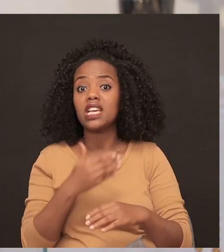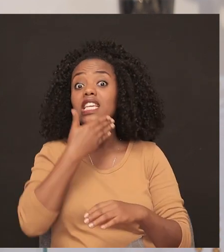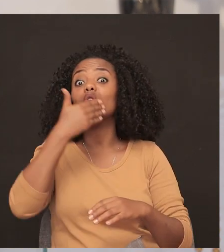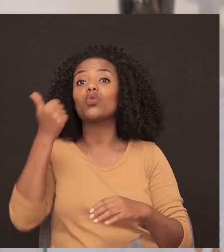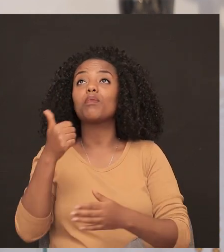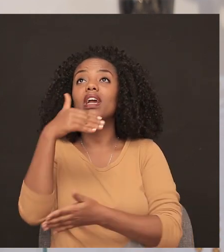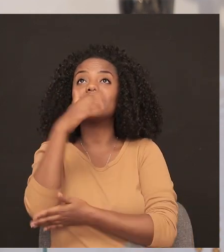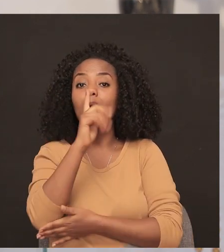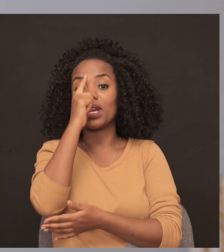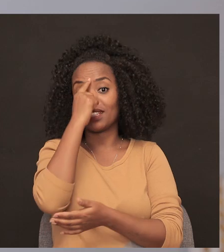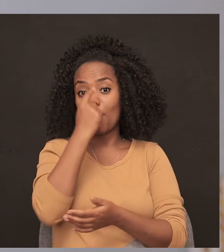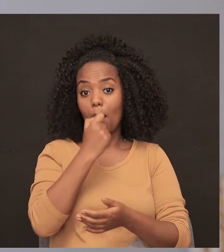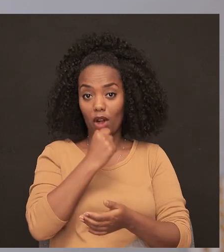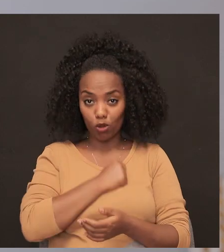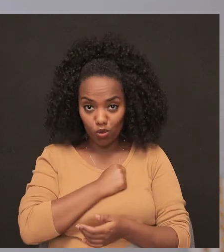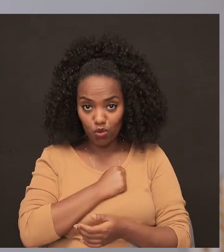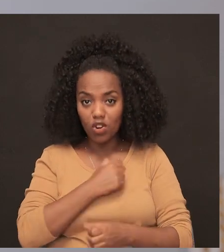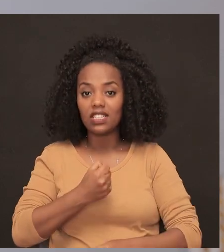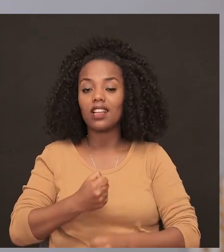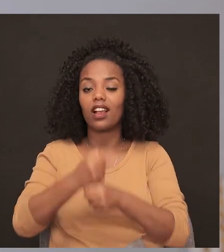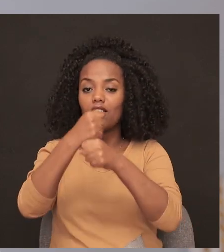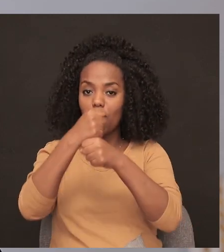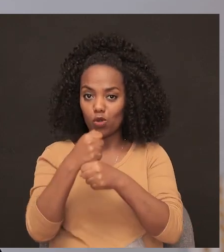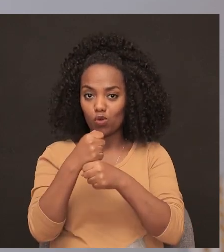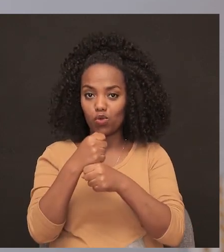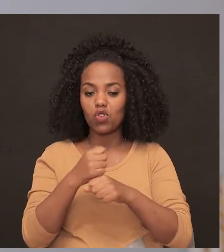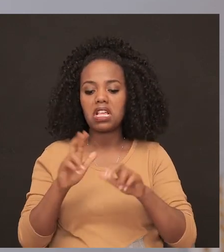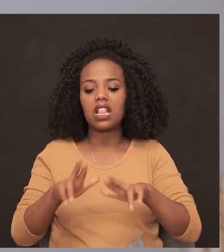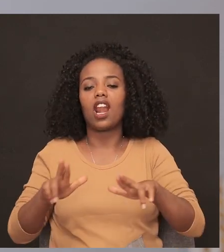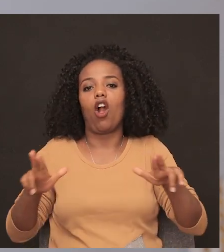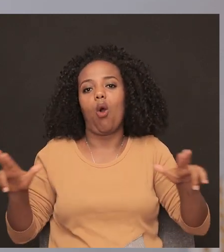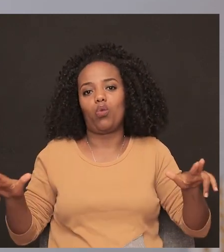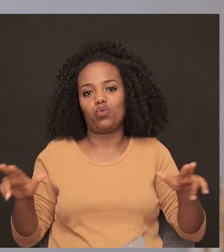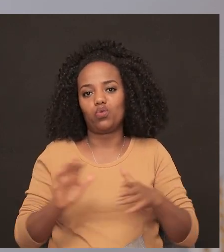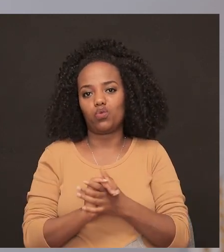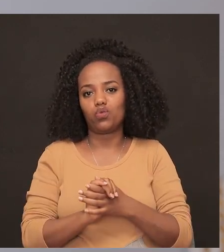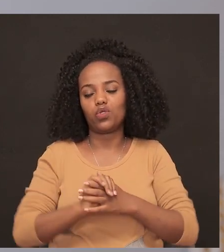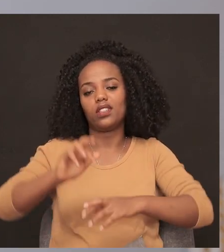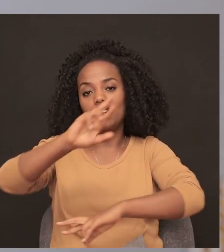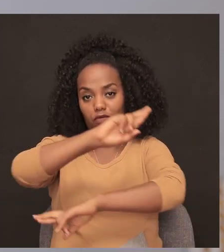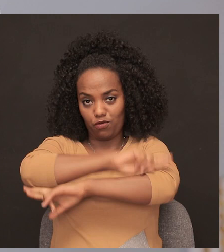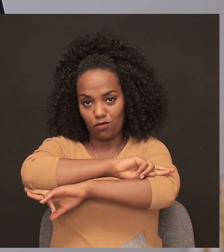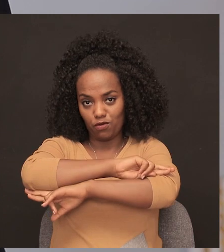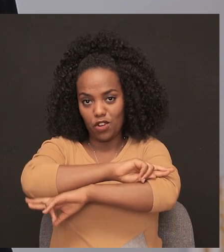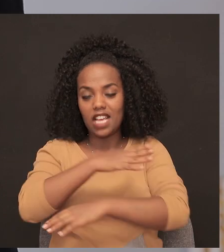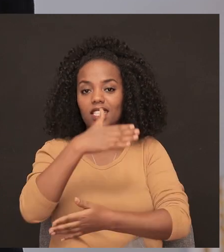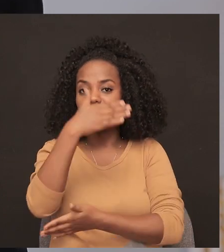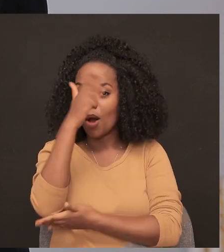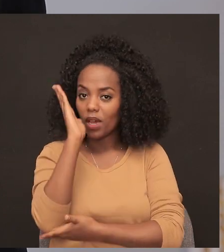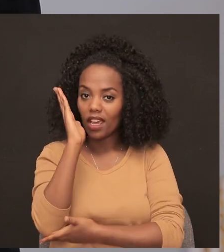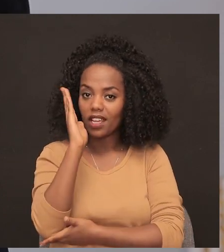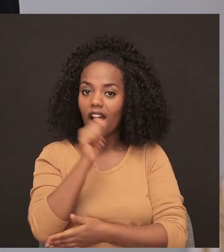በእግዚአብሔር ተማምናችሁ ተደግፋችሁ ተረጋጉ፣ እረፉ